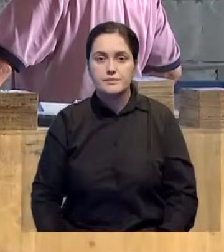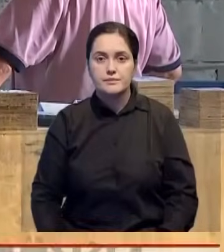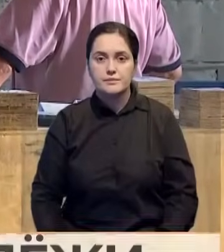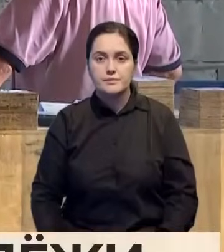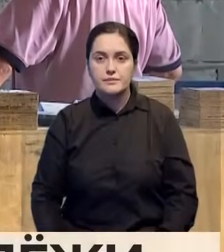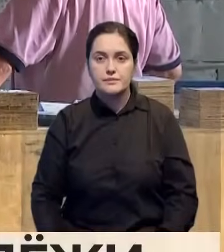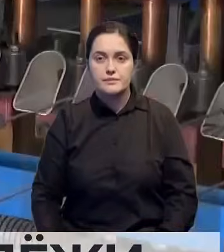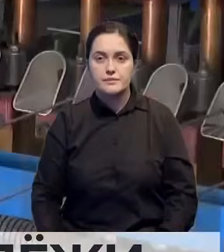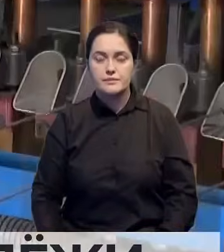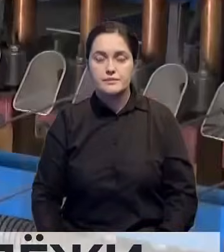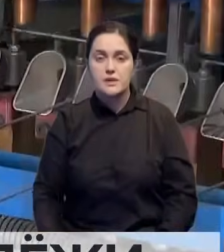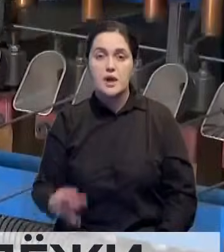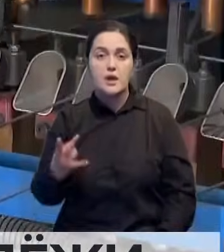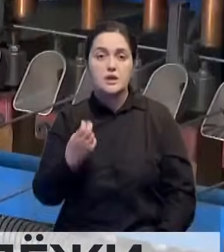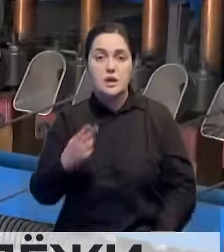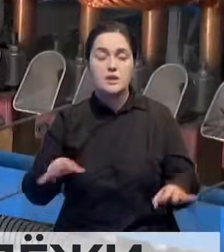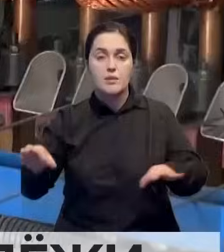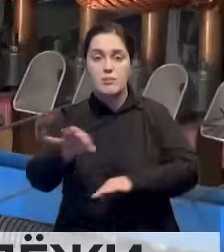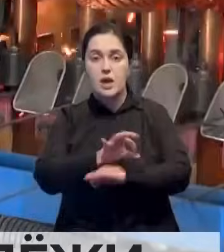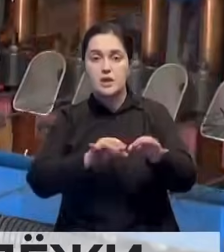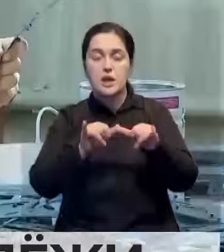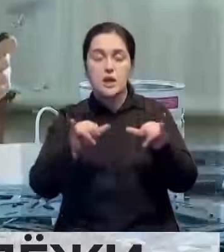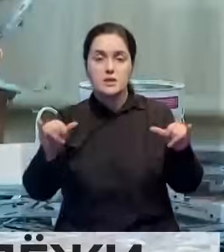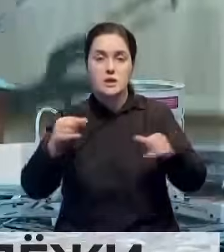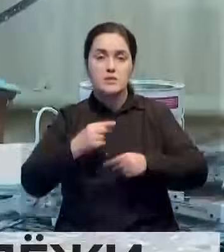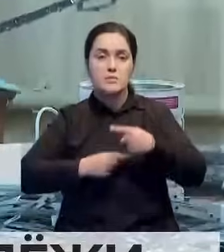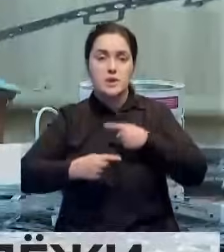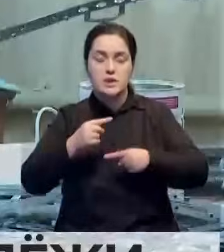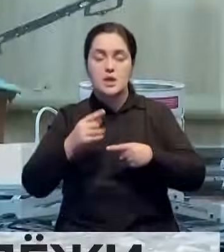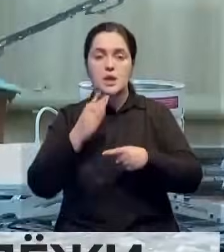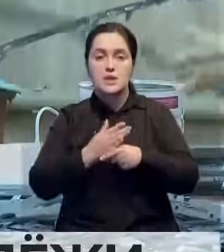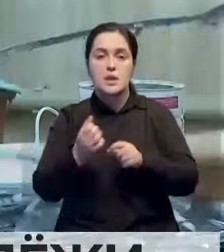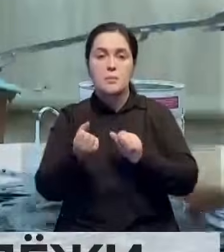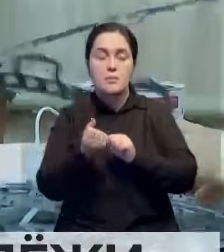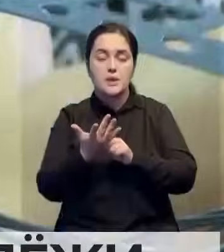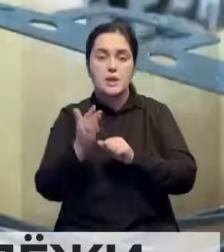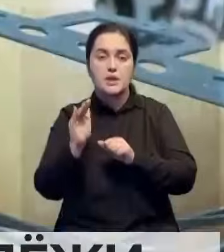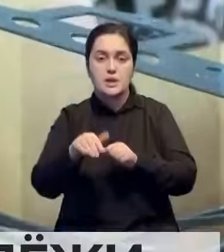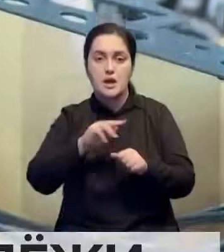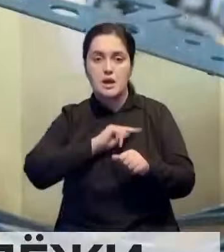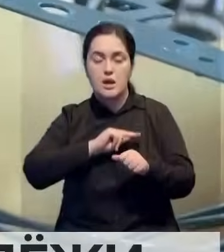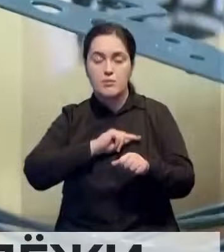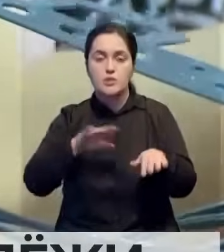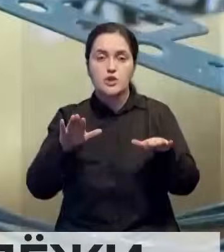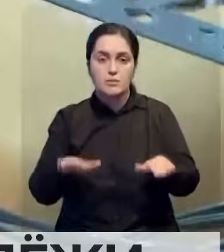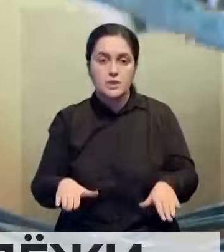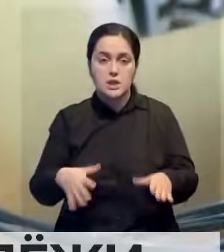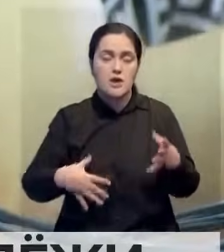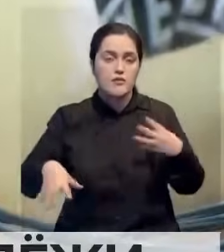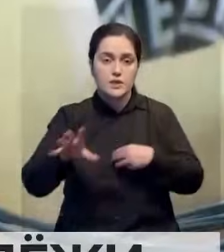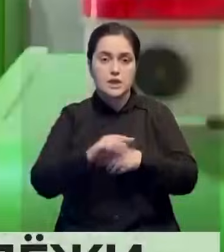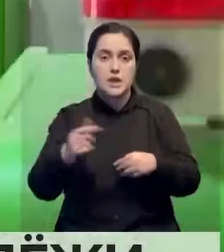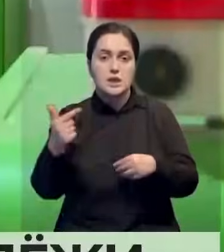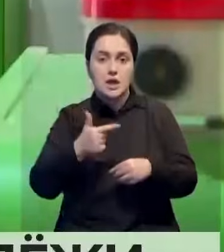Только в рамках одного национального проекта развития предпринимательства в регионе создали свыше 15 тысяч рабочих мест. Практически все